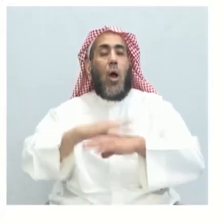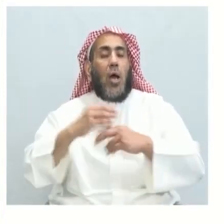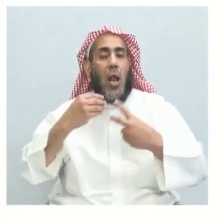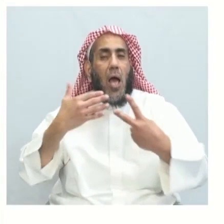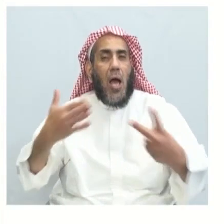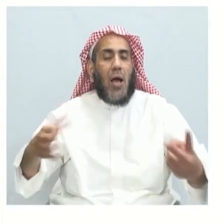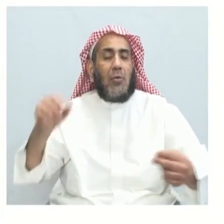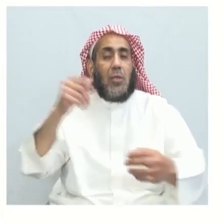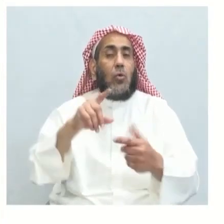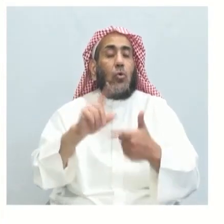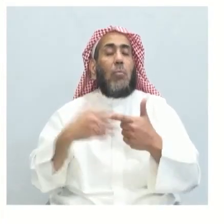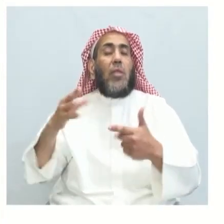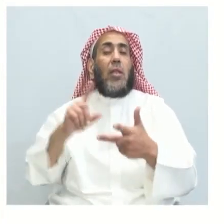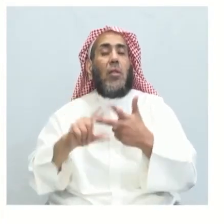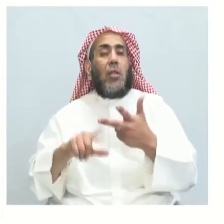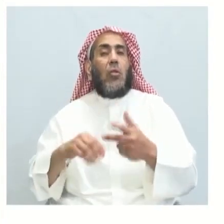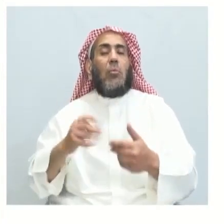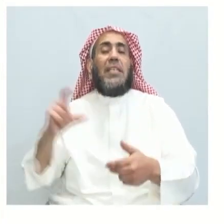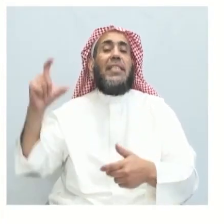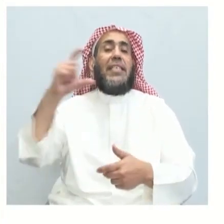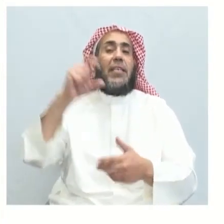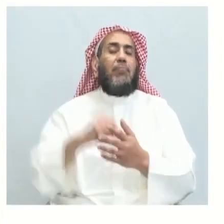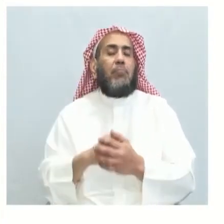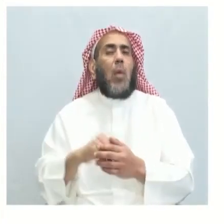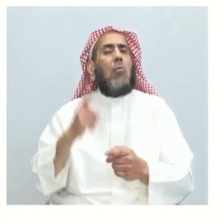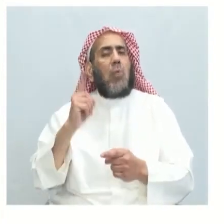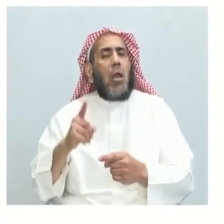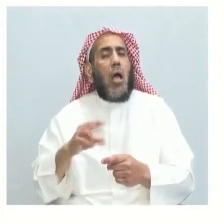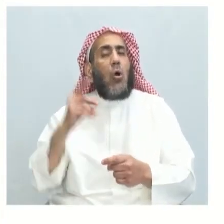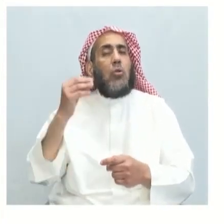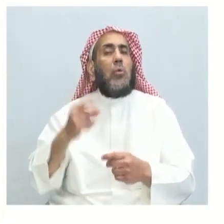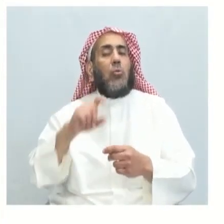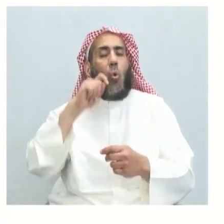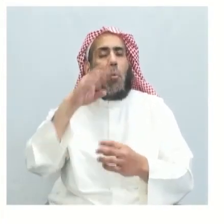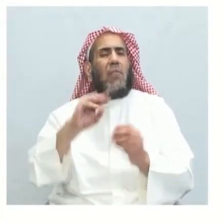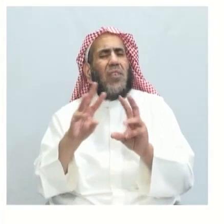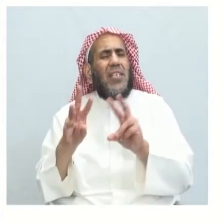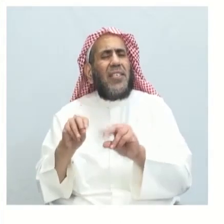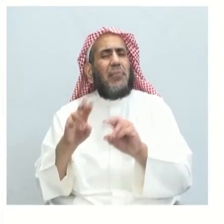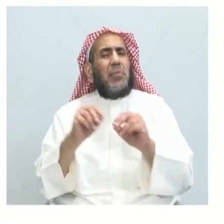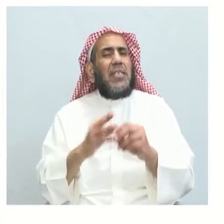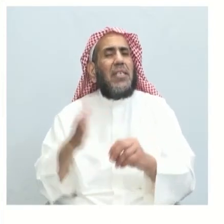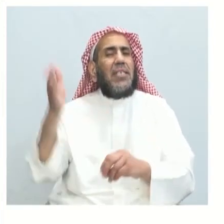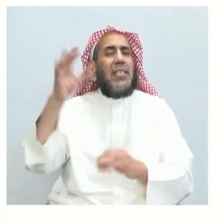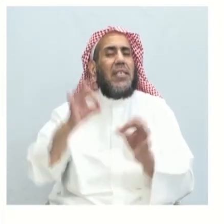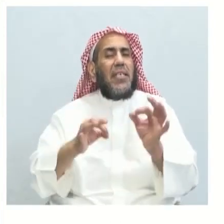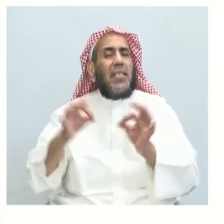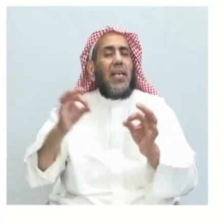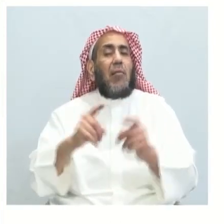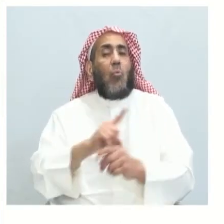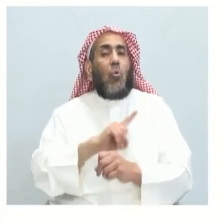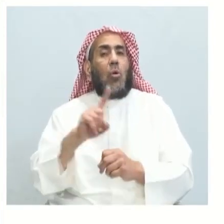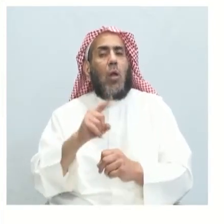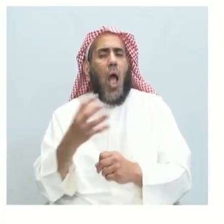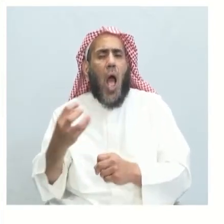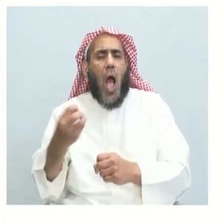الاسلام الخطب الثانيه والثالثه هي خطب دينيه صحيح ان خطبه عمر فيها شيء من السياسه وكيف اني لا لا اريد ان